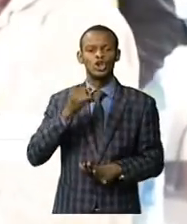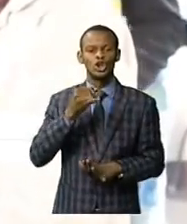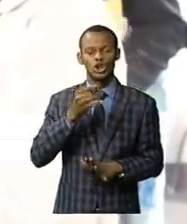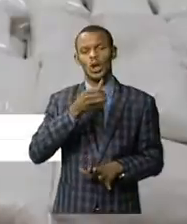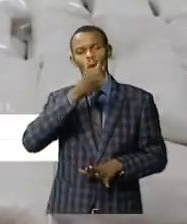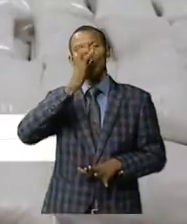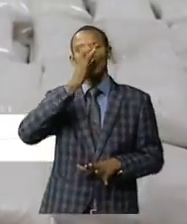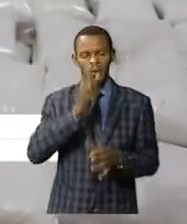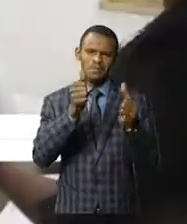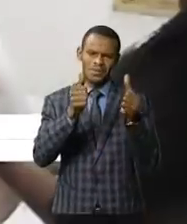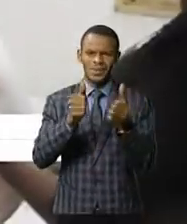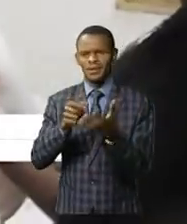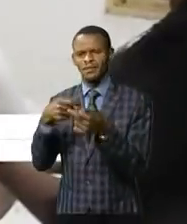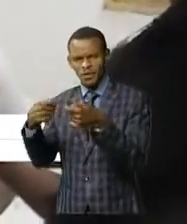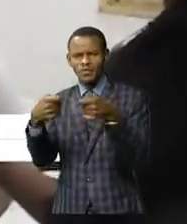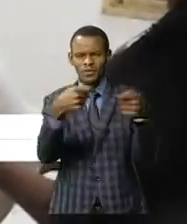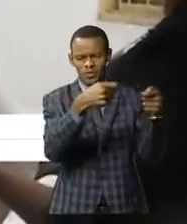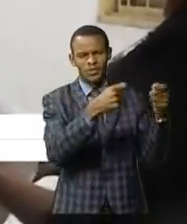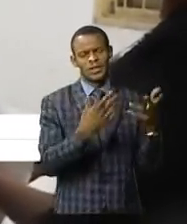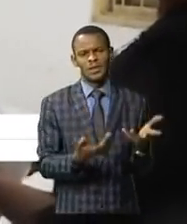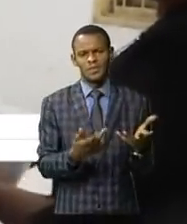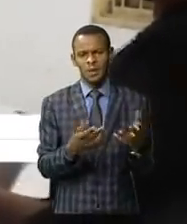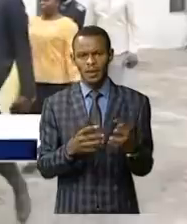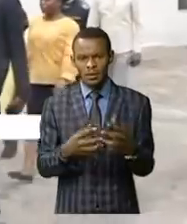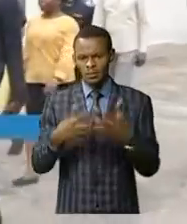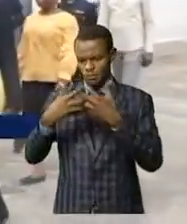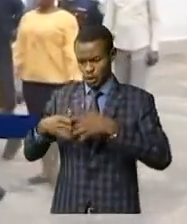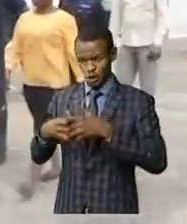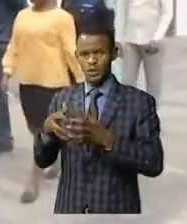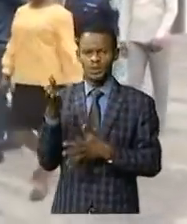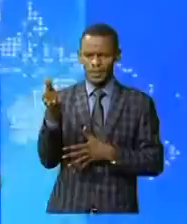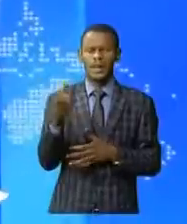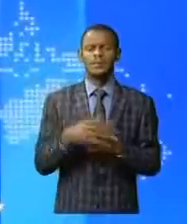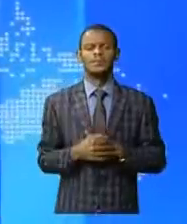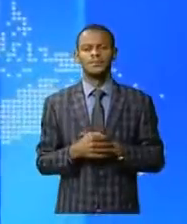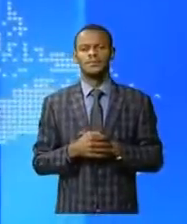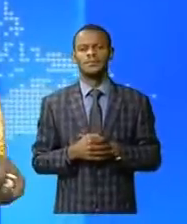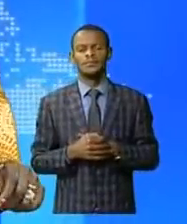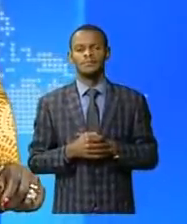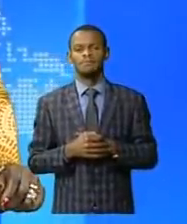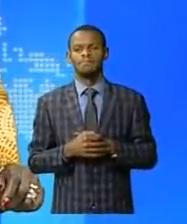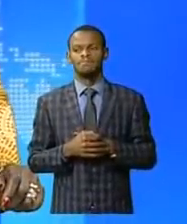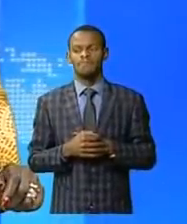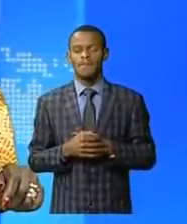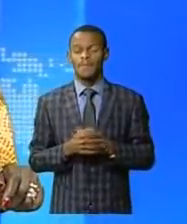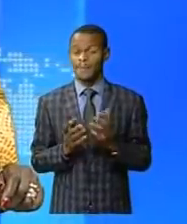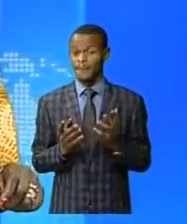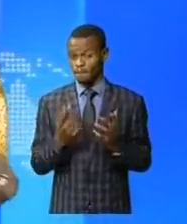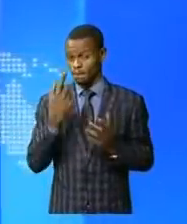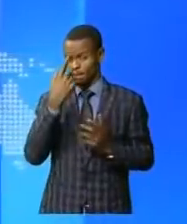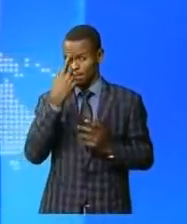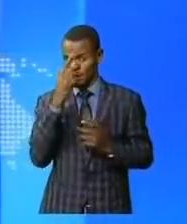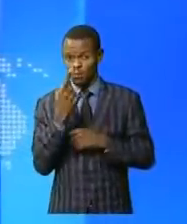visité les laboratoires de ces services spécialisés de la présidente de la République. Et puis, en marge de la